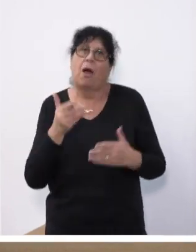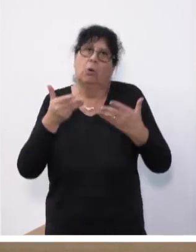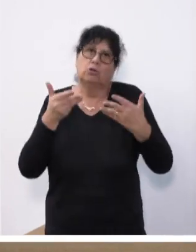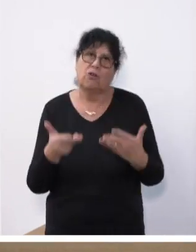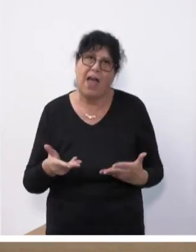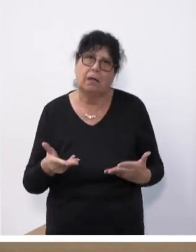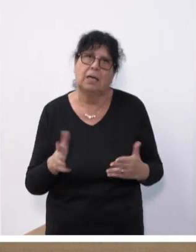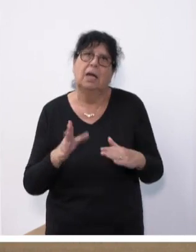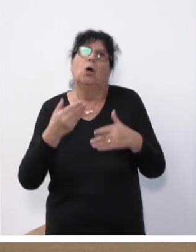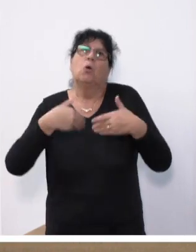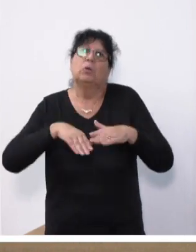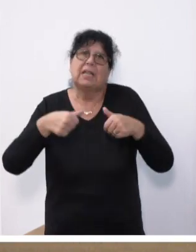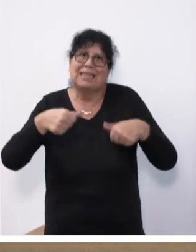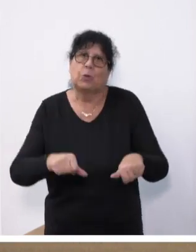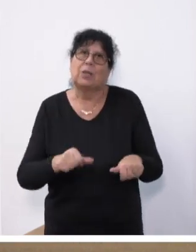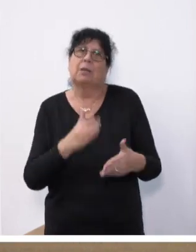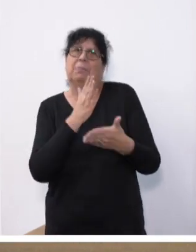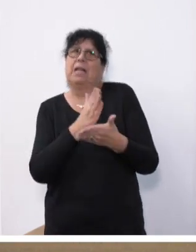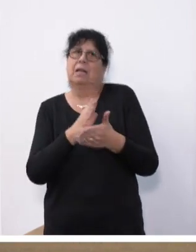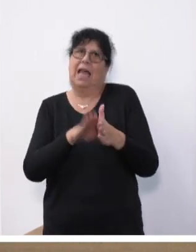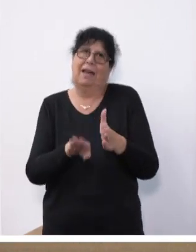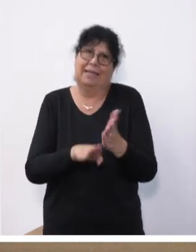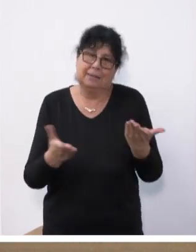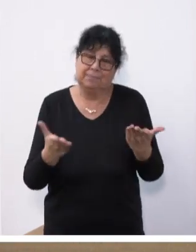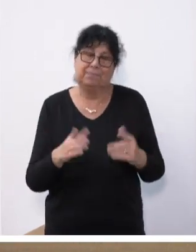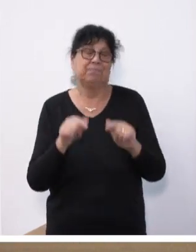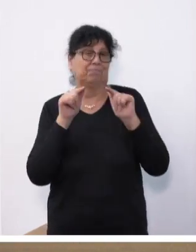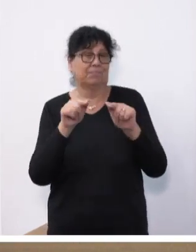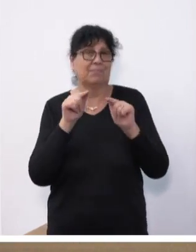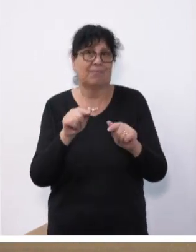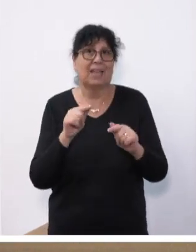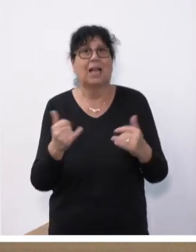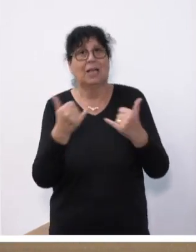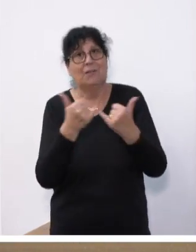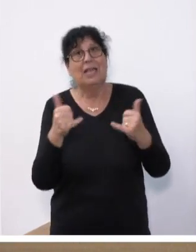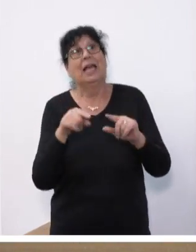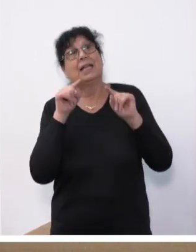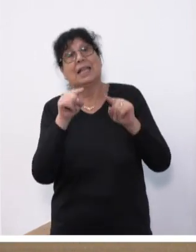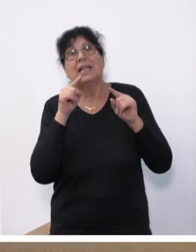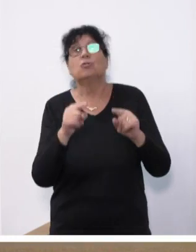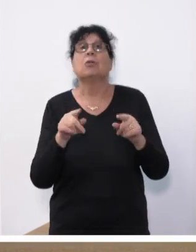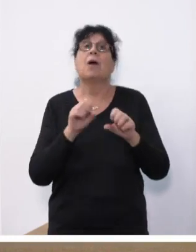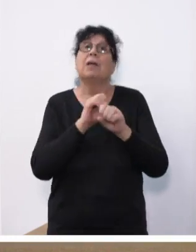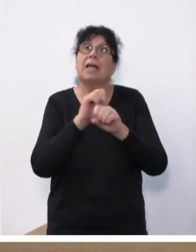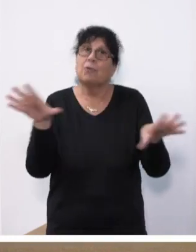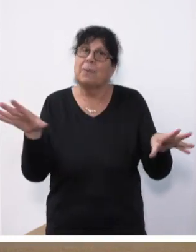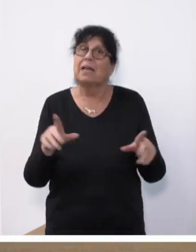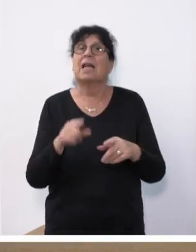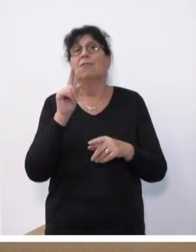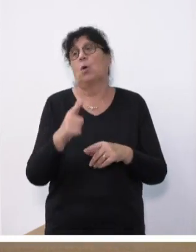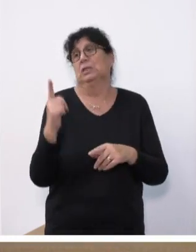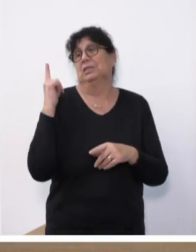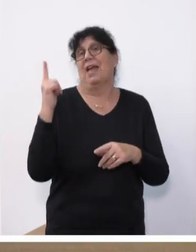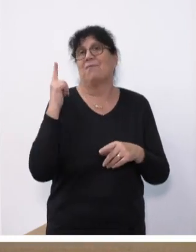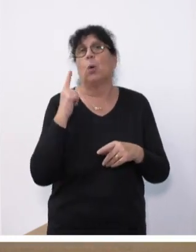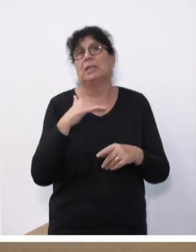und benachteiligt. Ein guter Beleg, wie sich dieses Wording mittlerweile breit gemacht hat, war vor etwa 2 Wochen die Berichterstattung